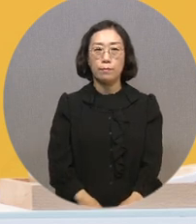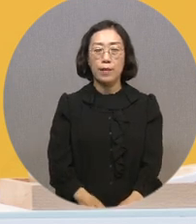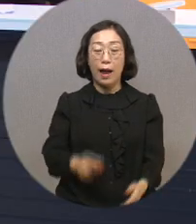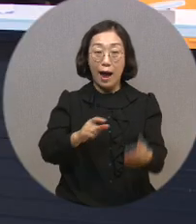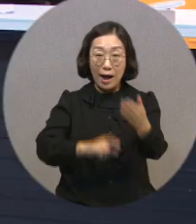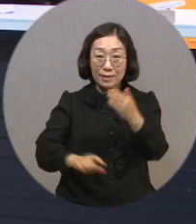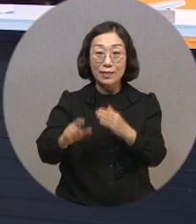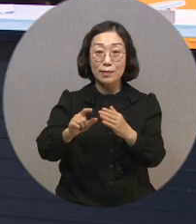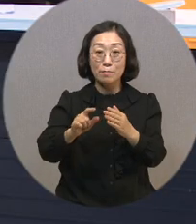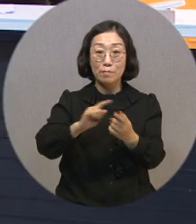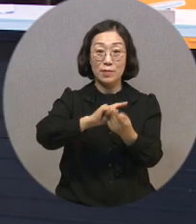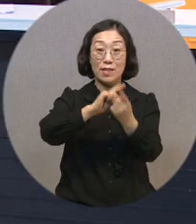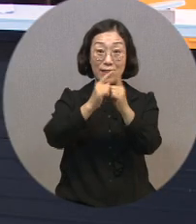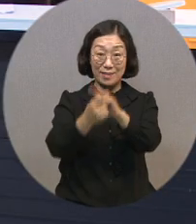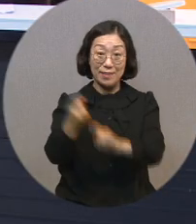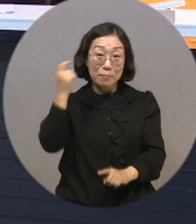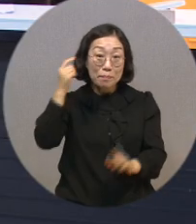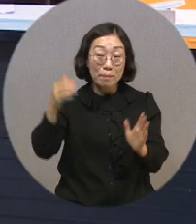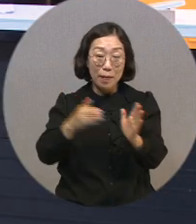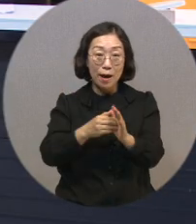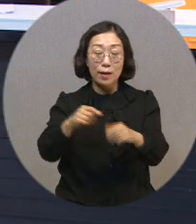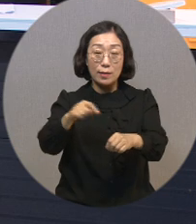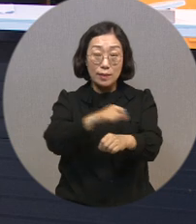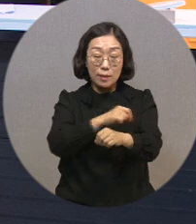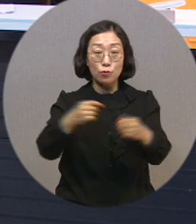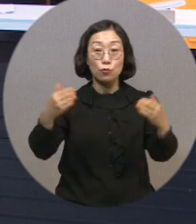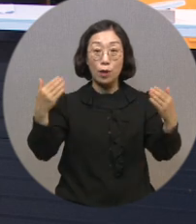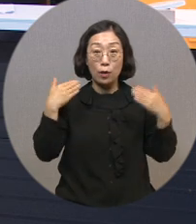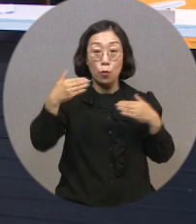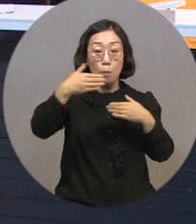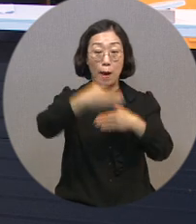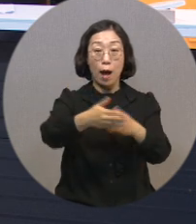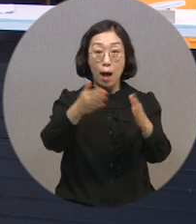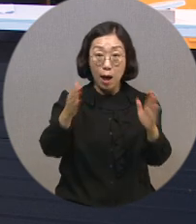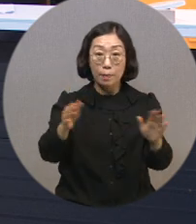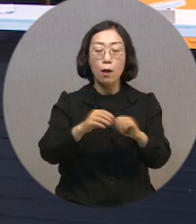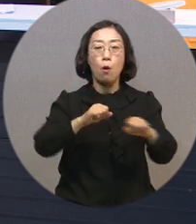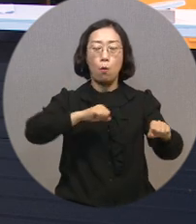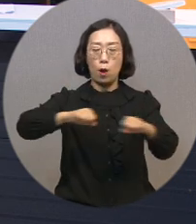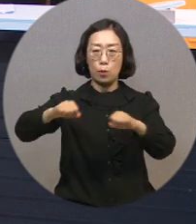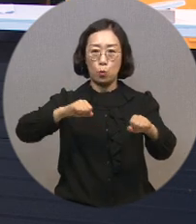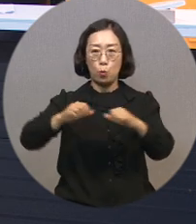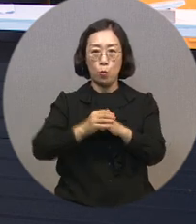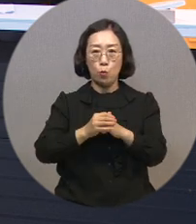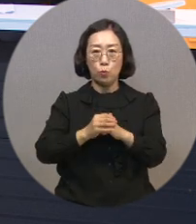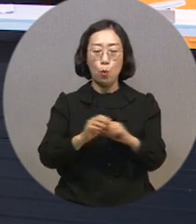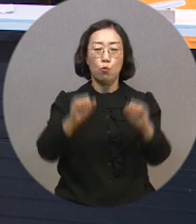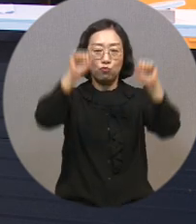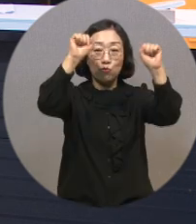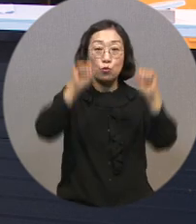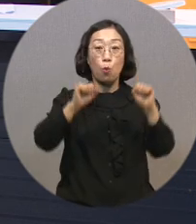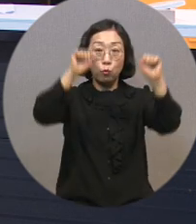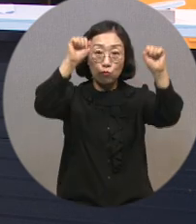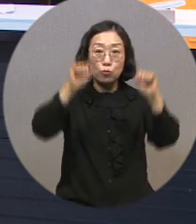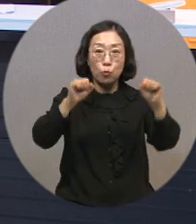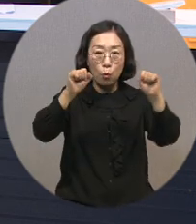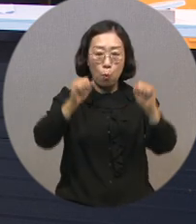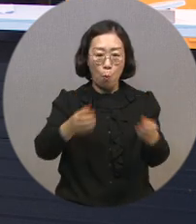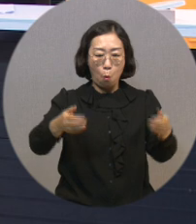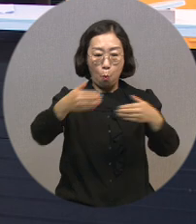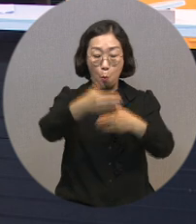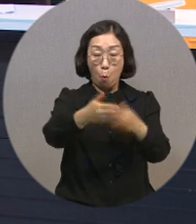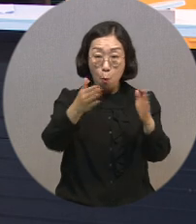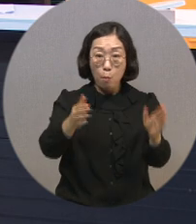아침 체인지 들어보셨죠? 그럼요. 우리 특수 학급도 아침 체인지 운동처럼 운동 시설을 다 구비해 줘야 되고요. 예.